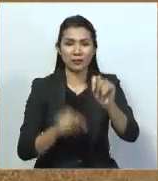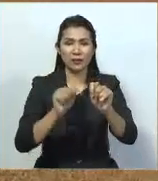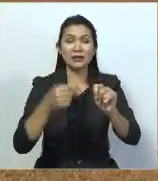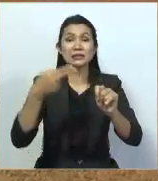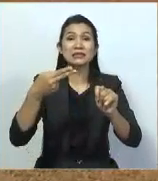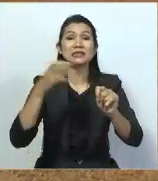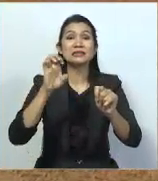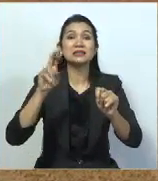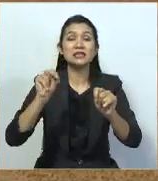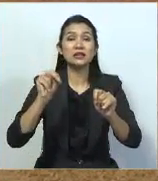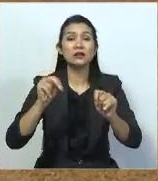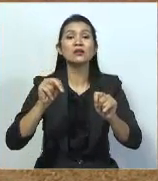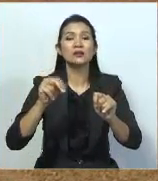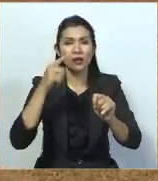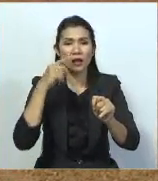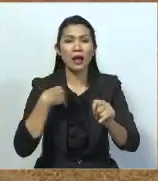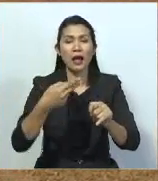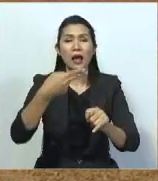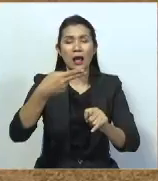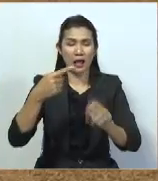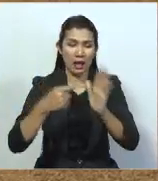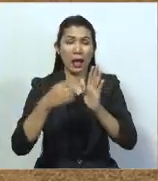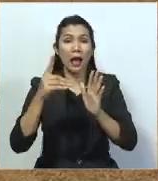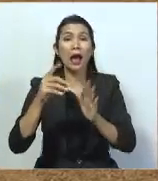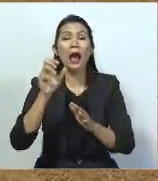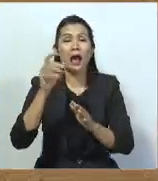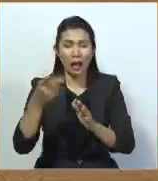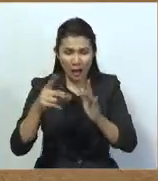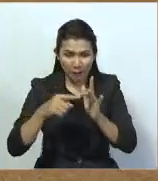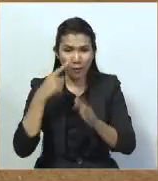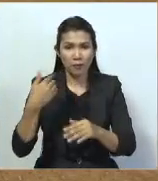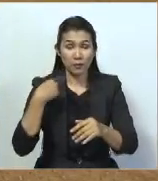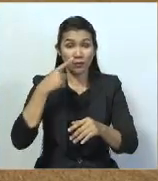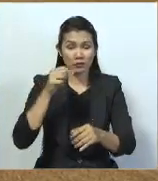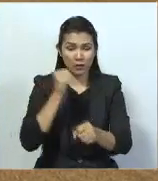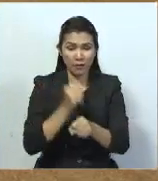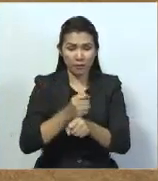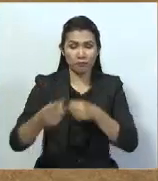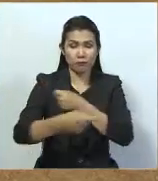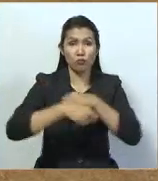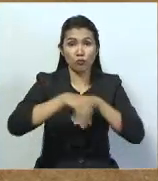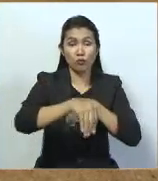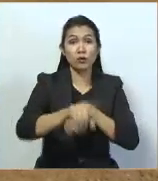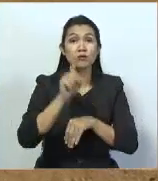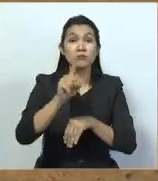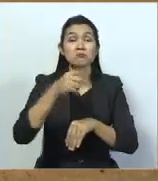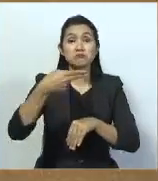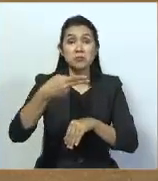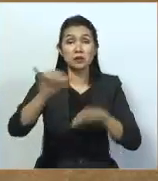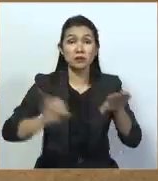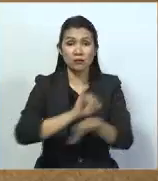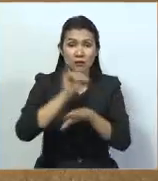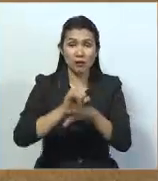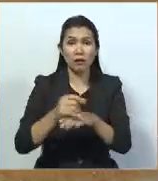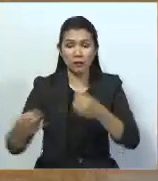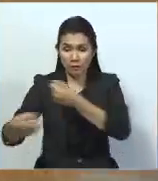โงมและที่ตำบลหาดคำเนี่ยนะคะพื้นที่นี้มีการปลูกข้าวกว่า 10,000 ไร่นำข้าวเปลือกที่เพิ่งเก็บเกี่ยวและนวดเสร็จม